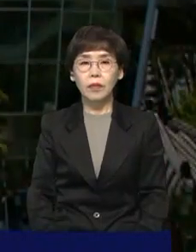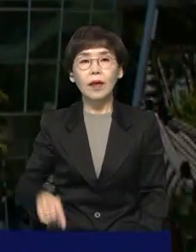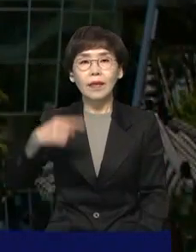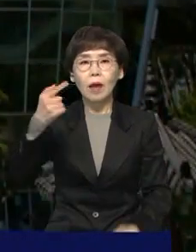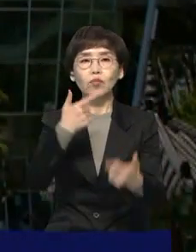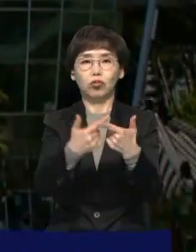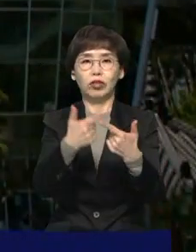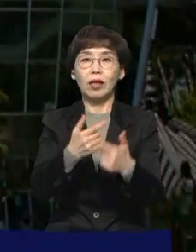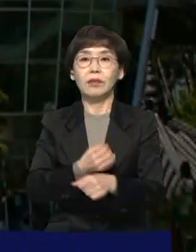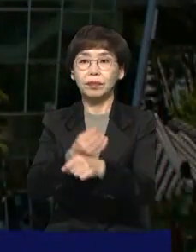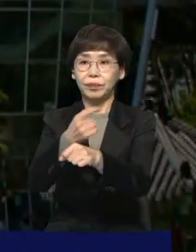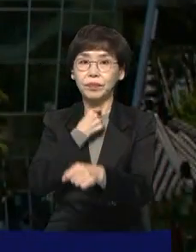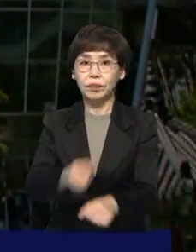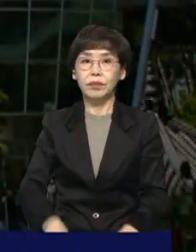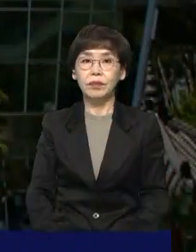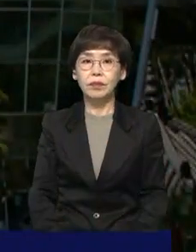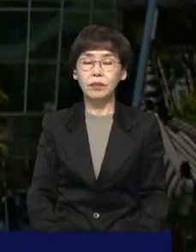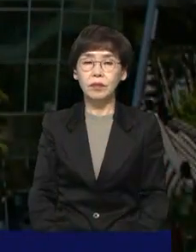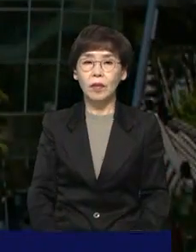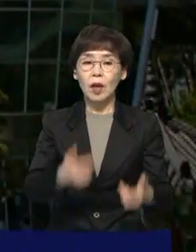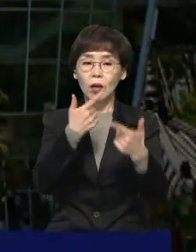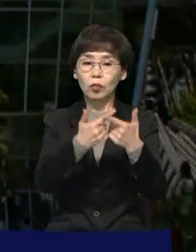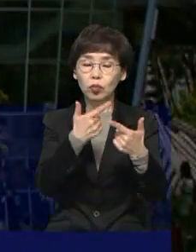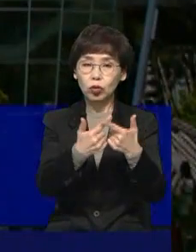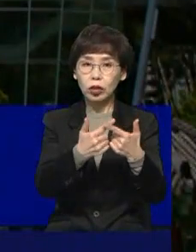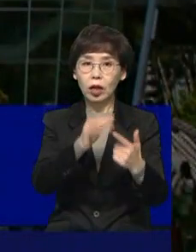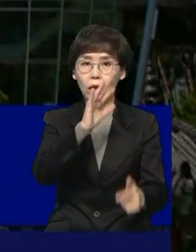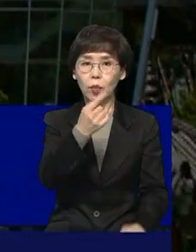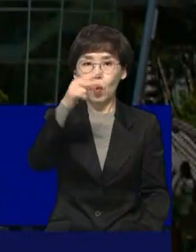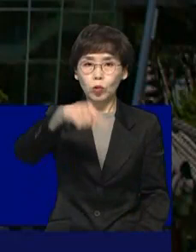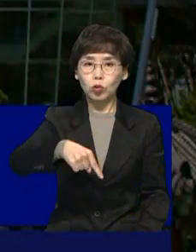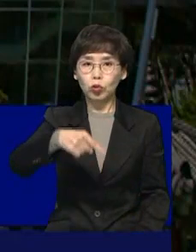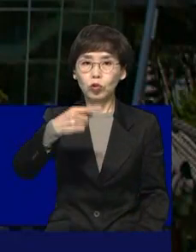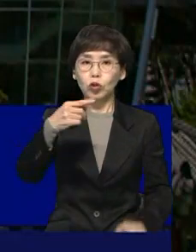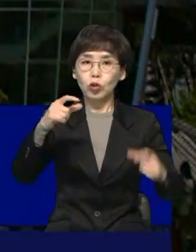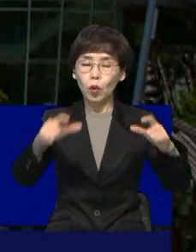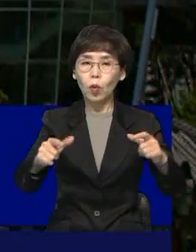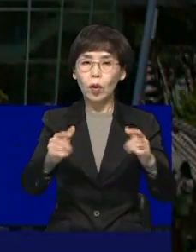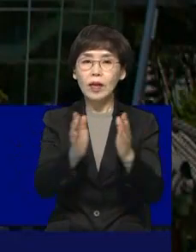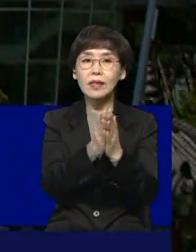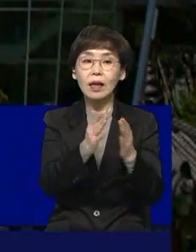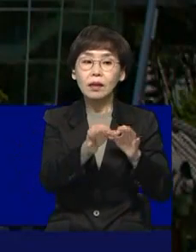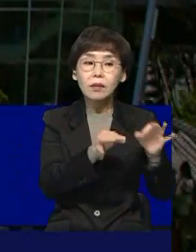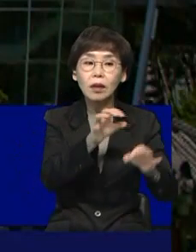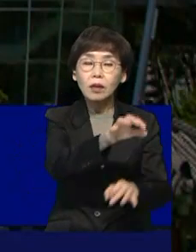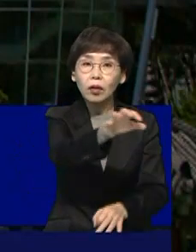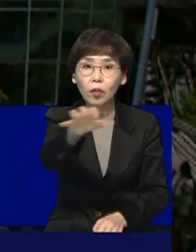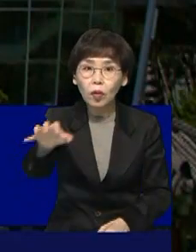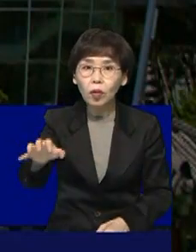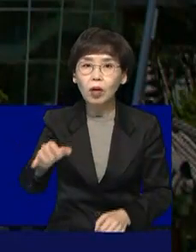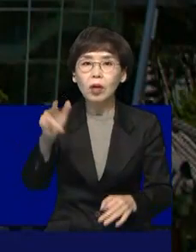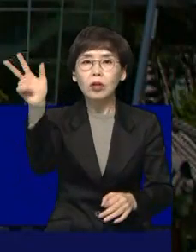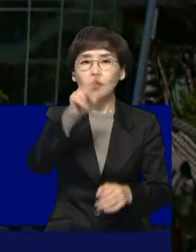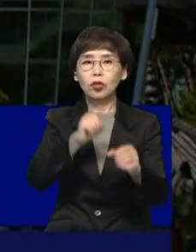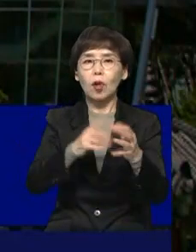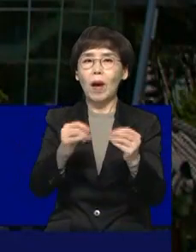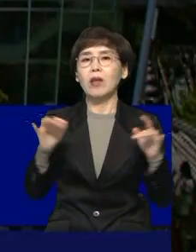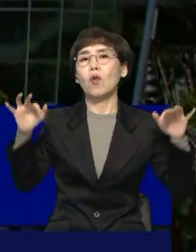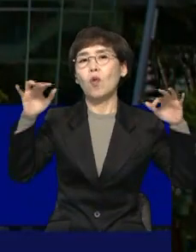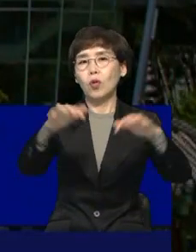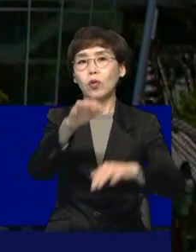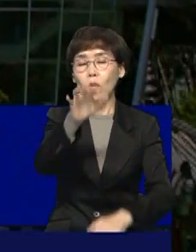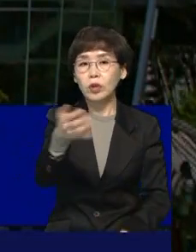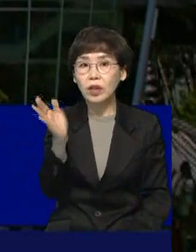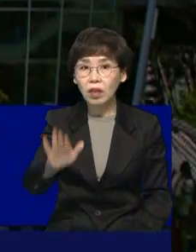이어서 부산에서 전해드립니다. 부산의 보수동 책방 골목은 전국으로도 많은 분들이 찾는 곳입니다. 하지만